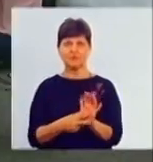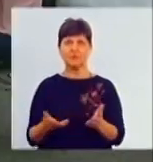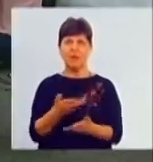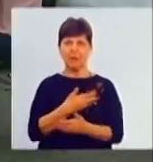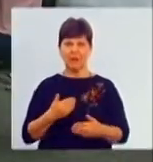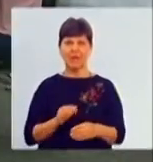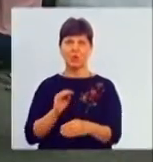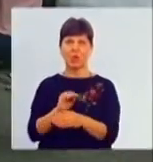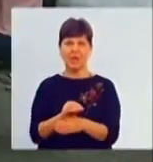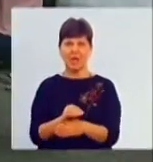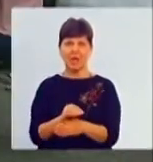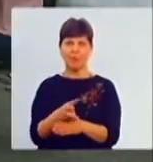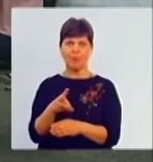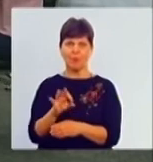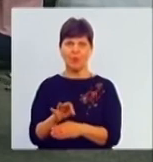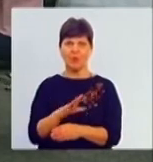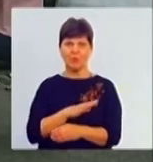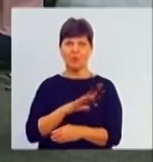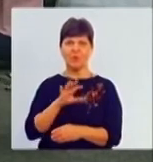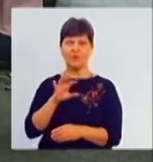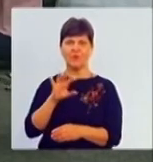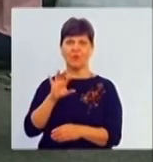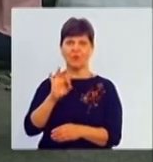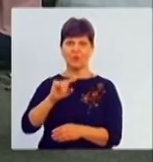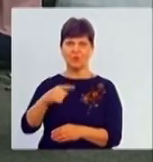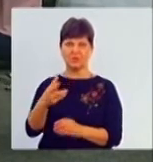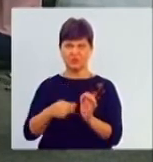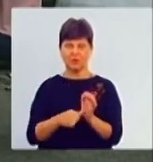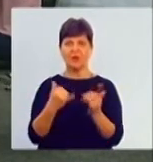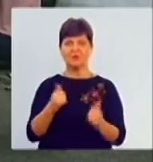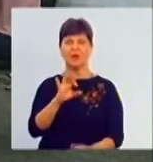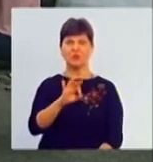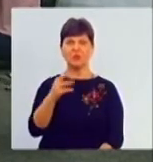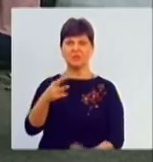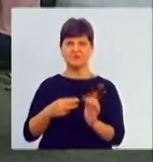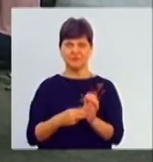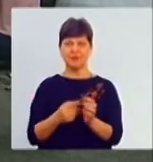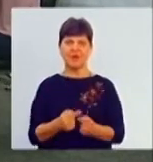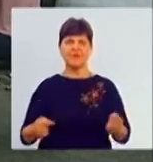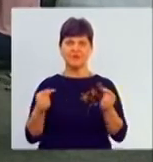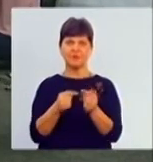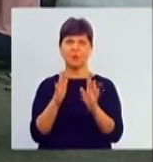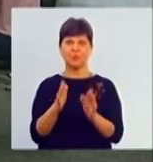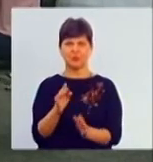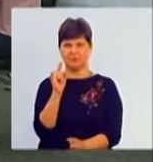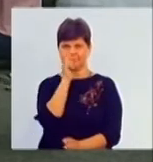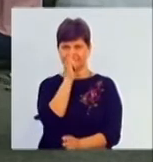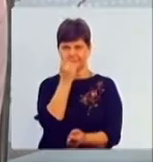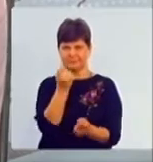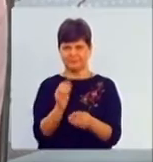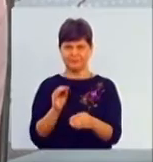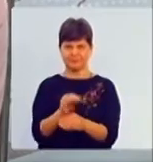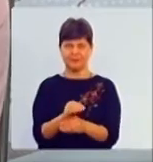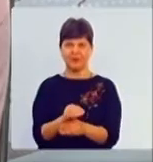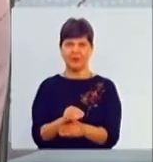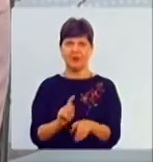додаємо, було 0,36 коефіцієнт стажа, а став 0,38, відповідно, ми будемо мати дуже маленьку суму, яка